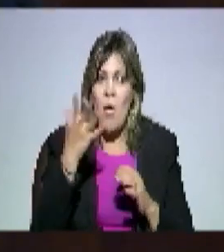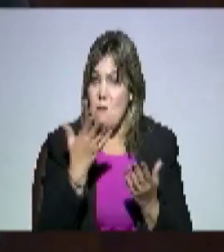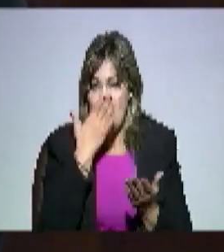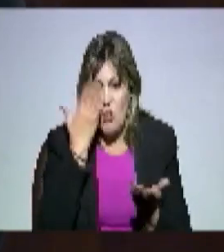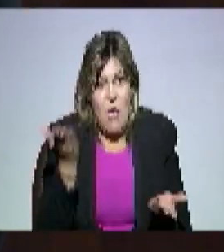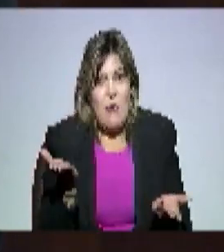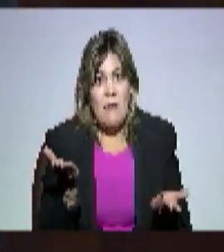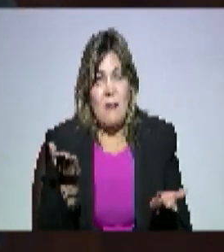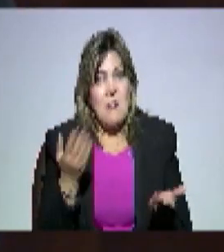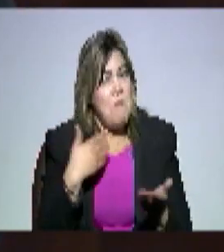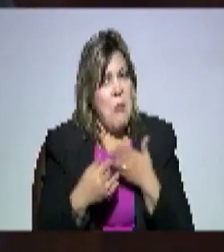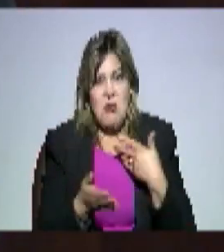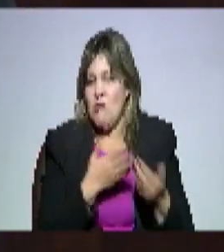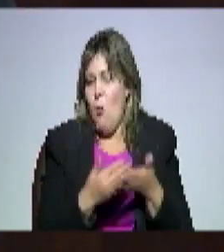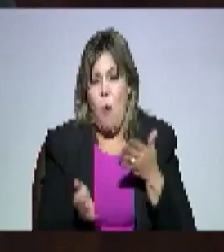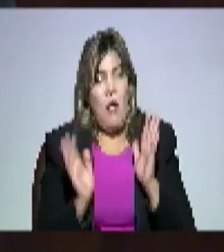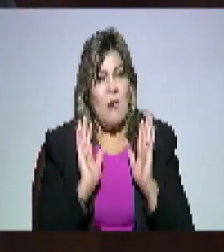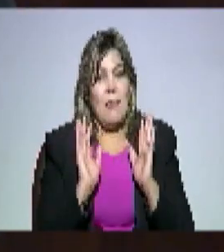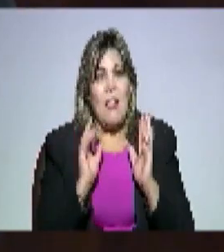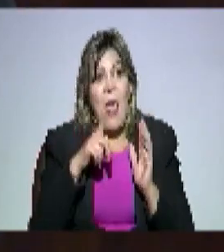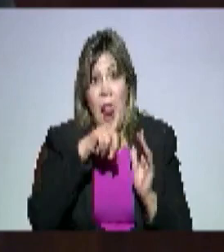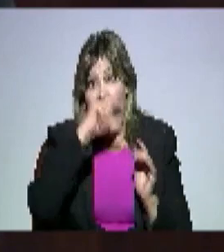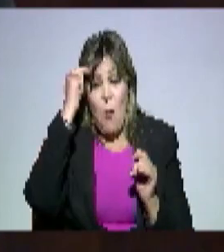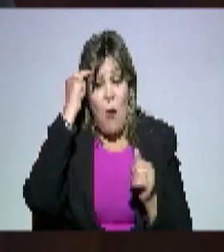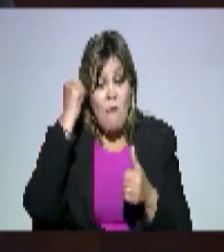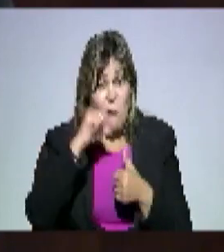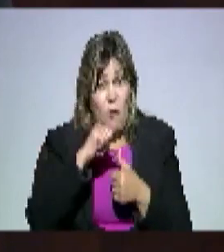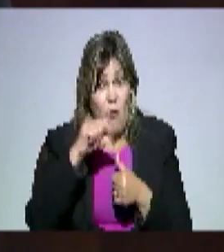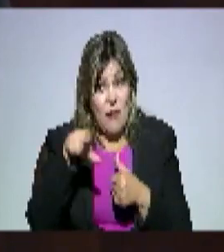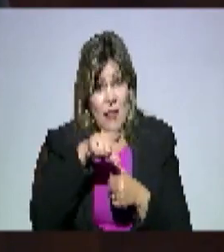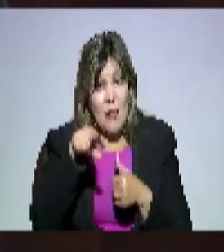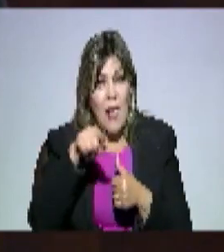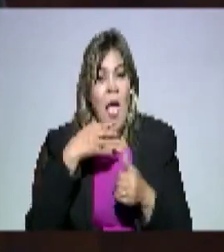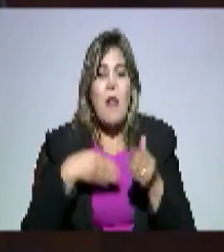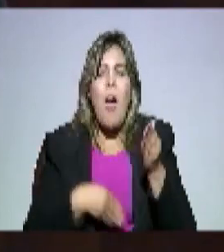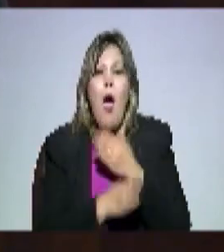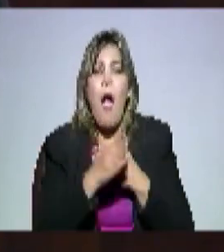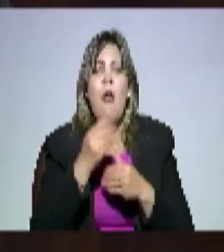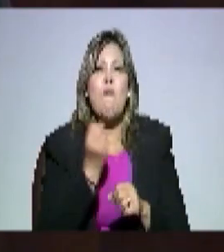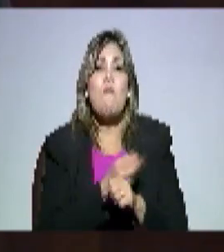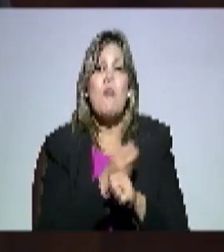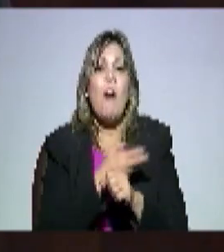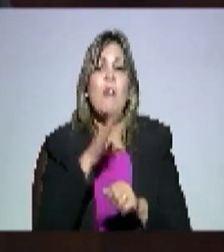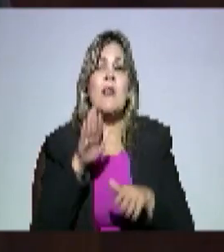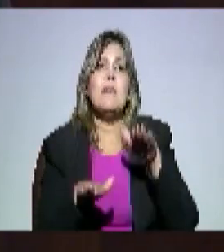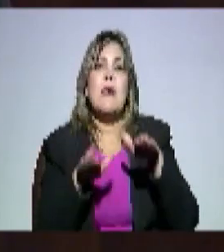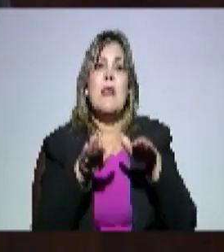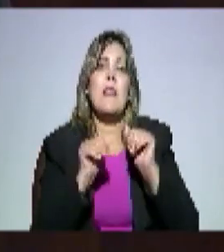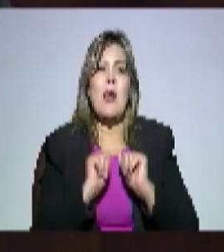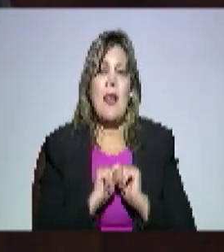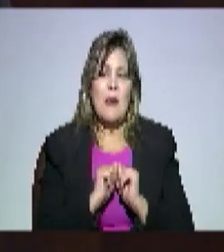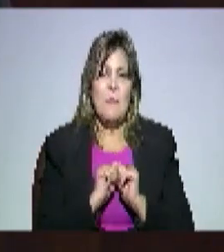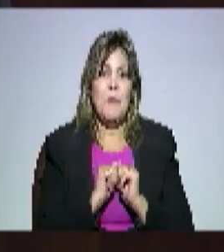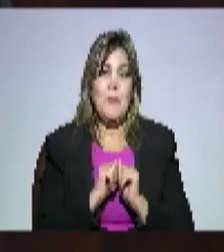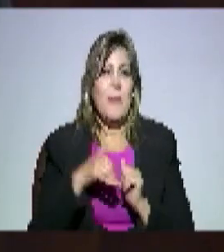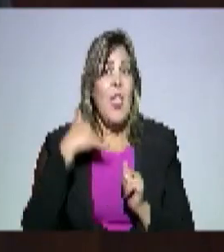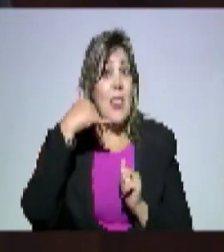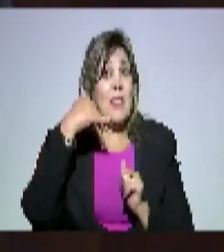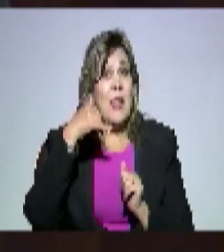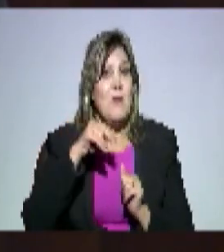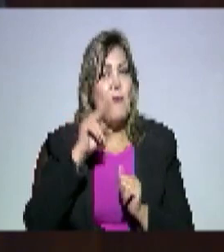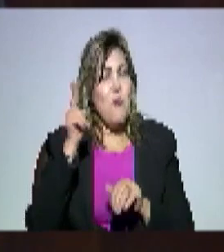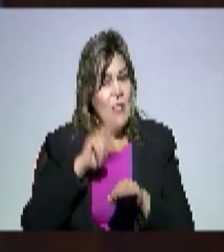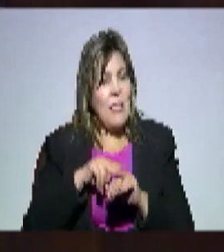دول بيتهيالي هيساعدونى معانا اتصال اخر هبه